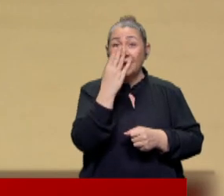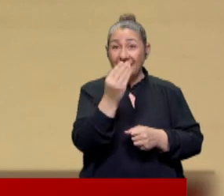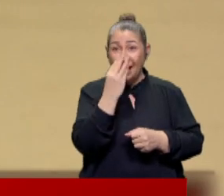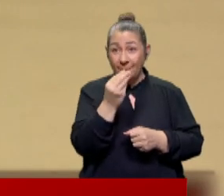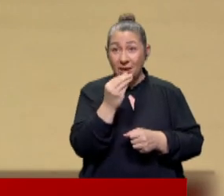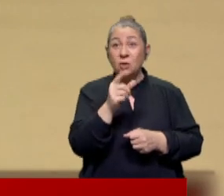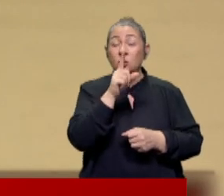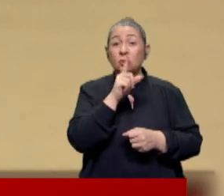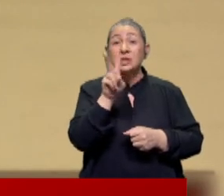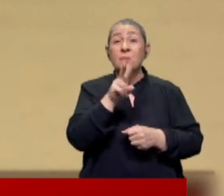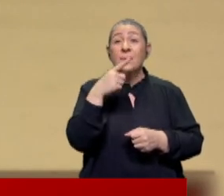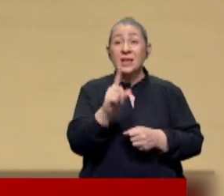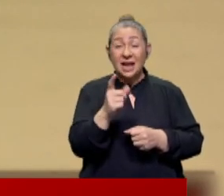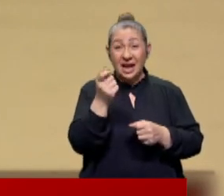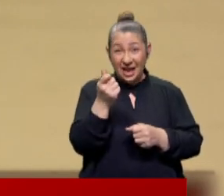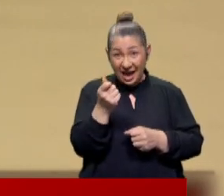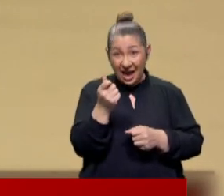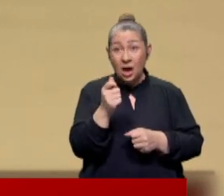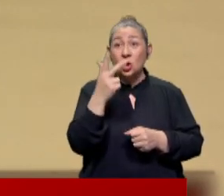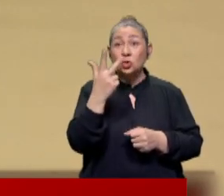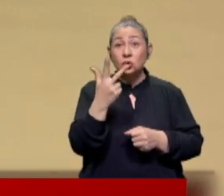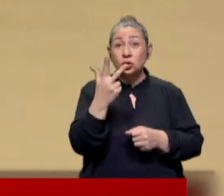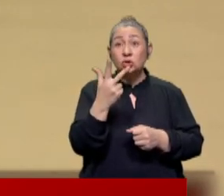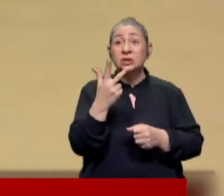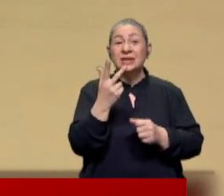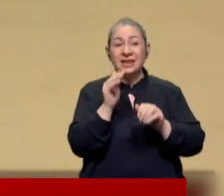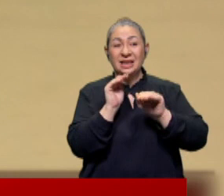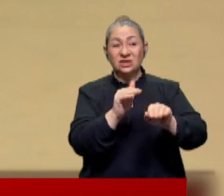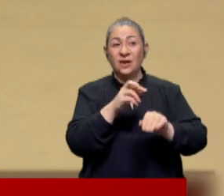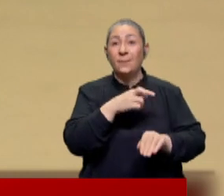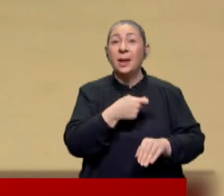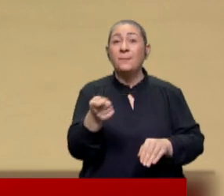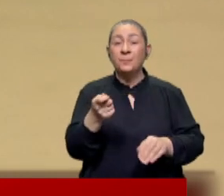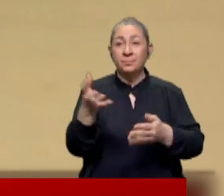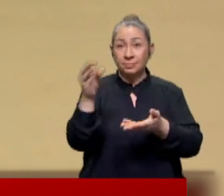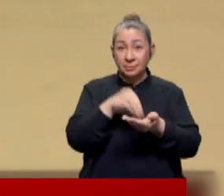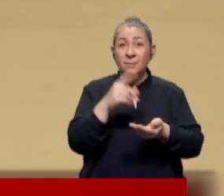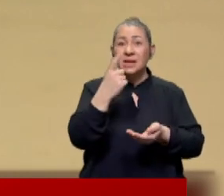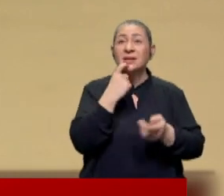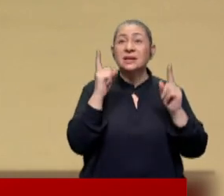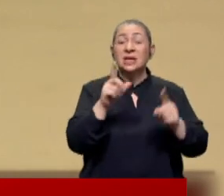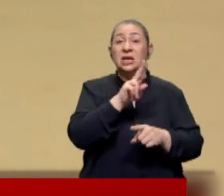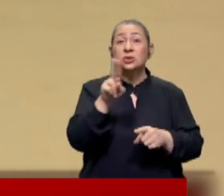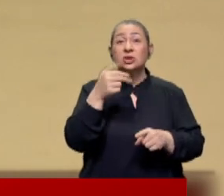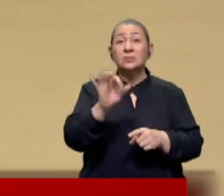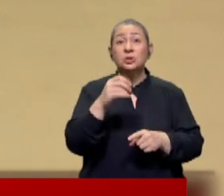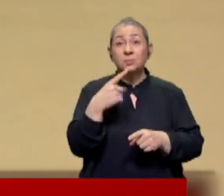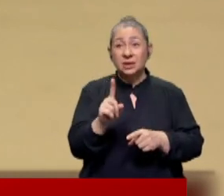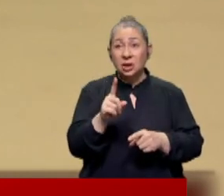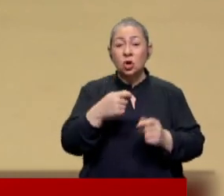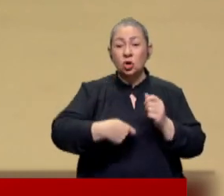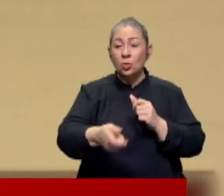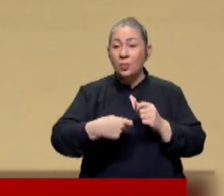ikramiye, 120 bin lira tutarında 3 adet teşvik birimi aldığında yıllık geliri 760 bin lira.